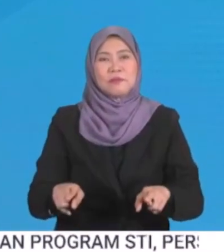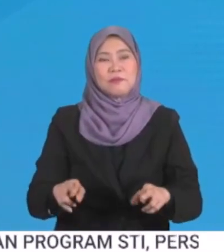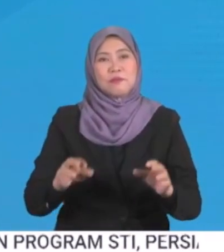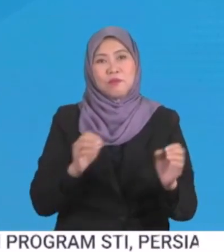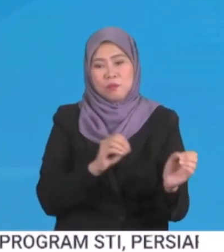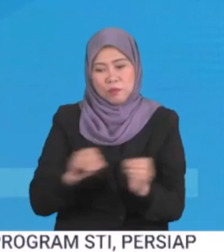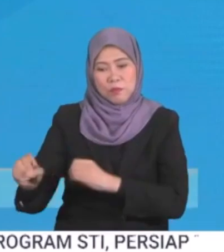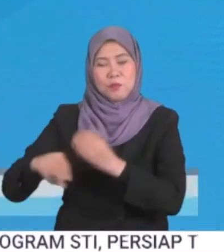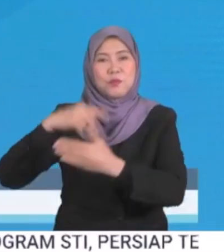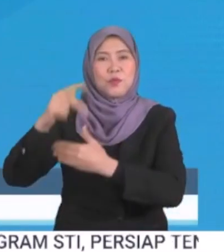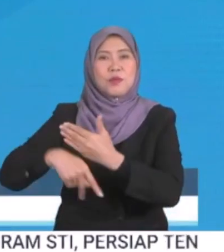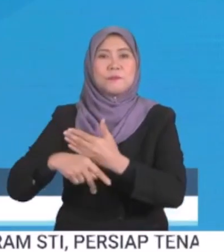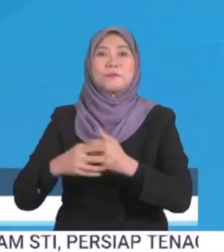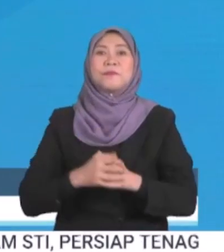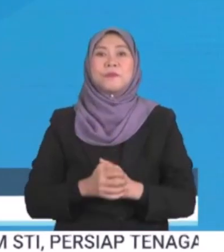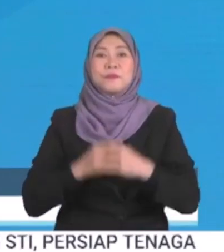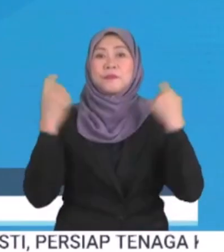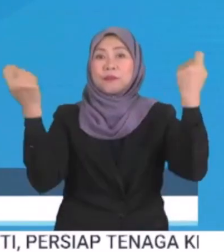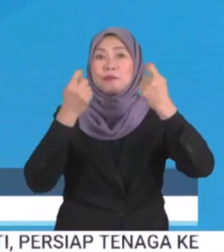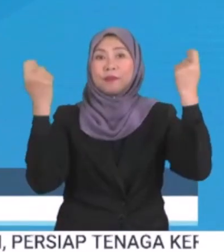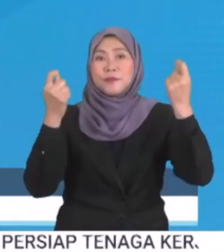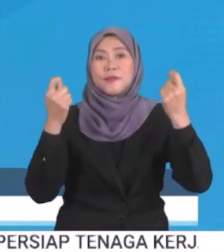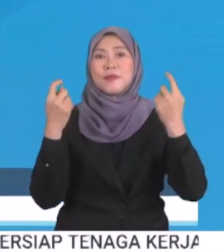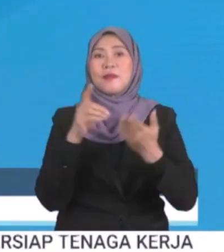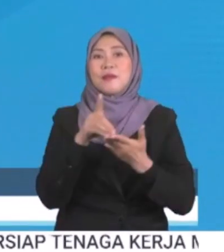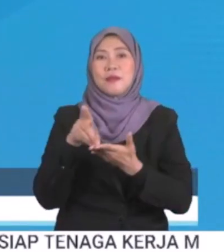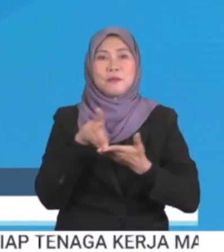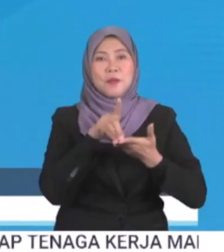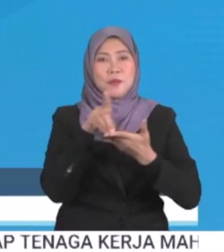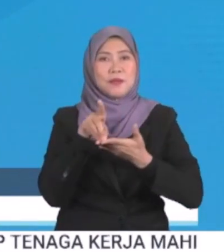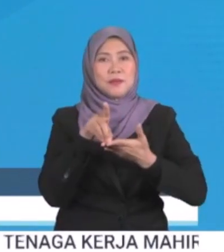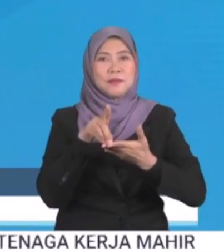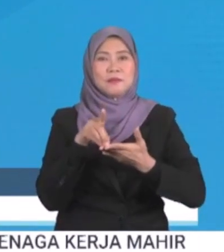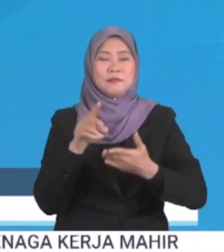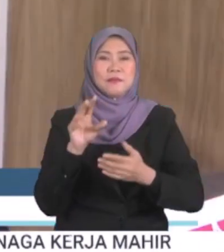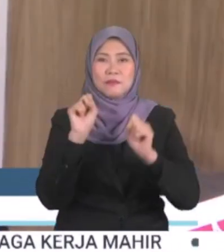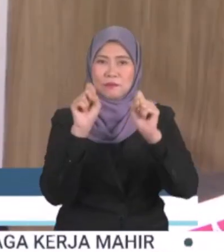dimulakan dengan penganjuran sambutan Hari Deepavali peringkat negeri Sabtu ini.